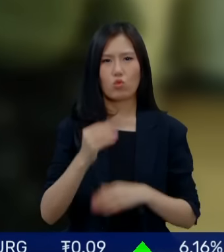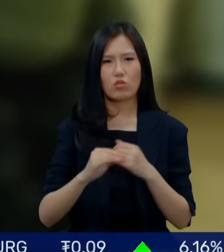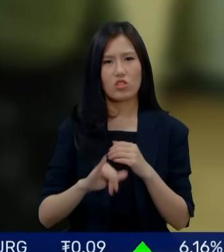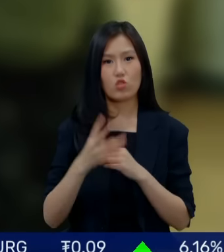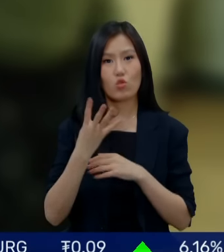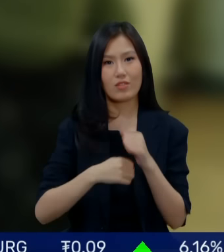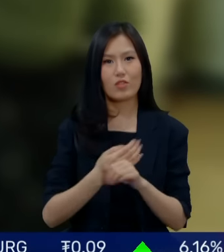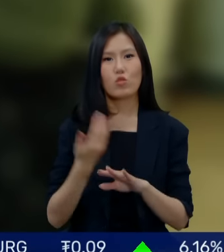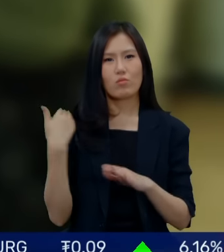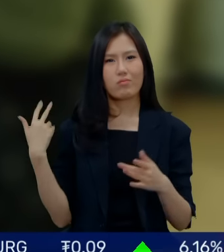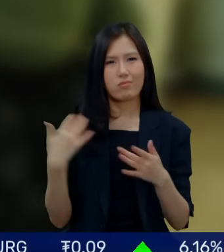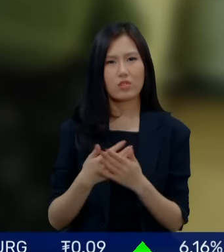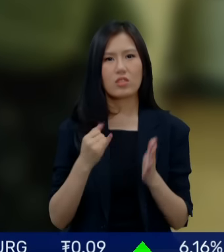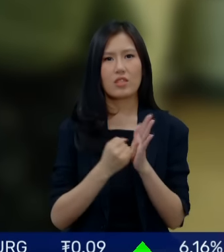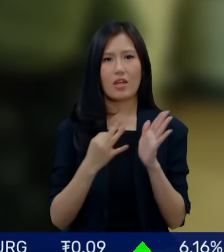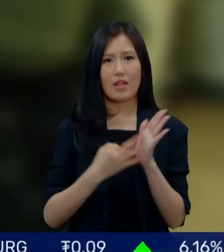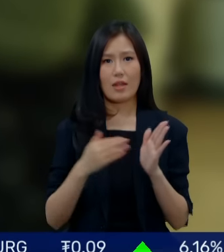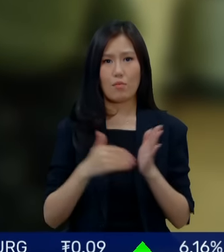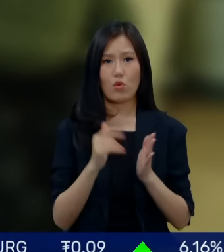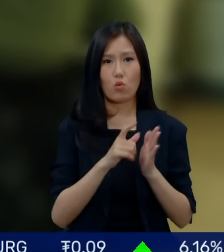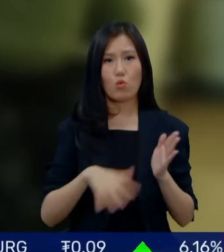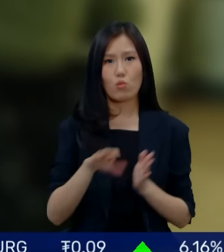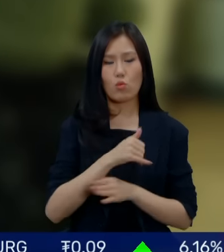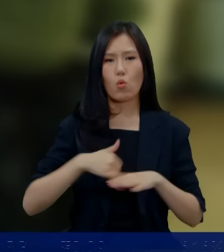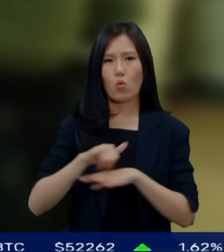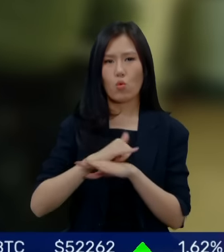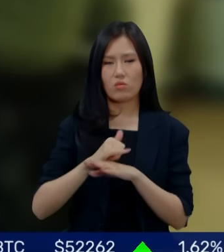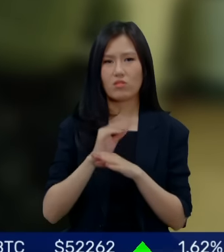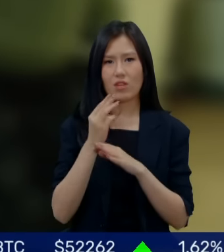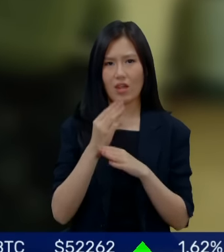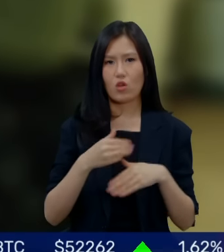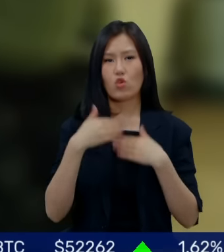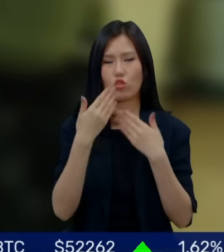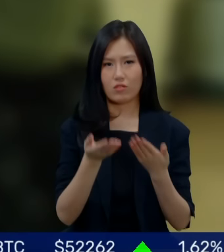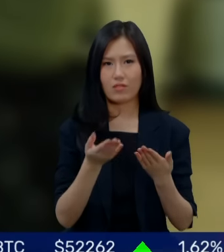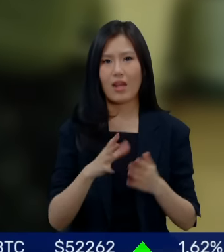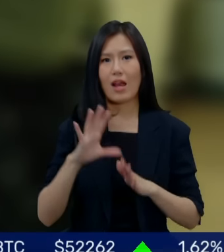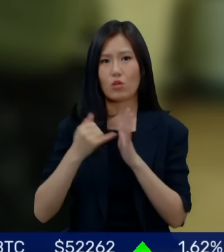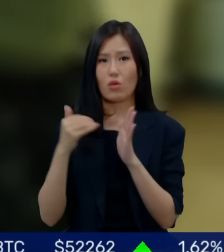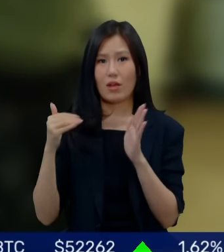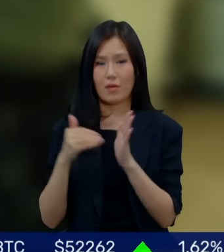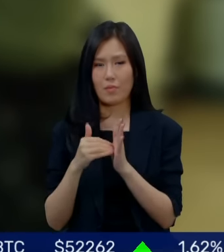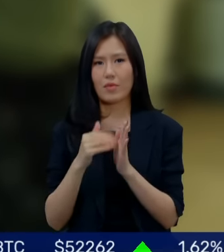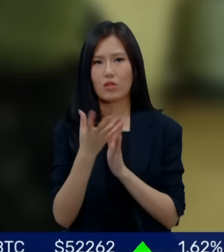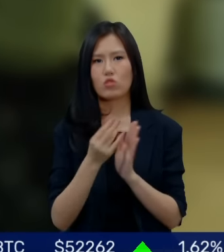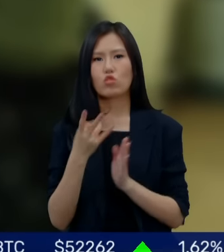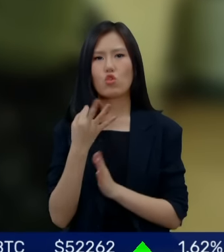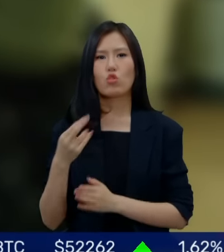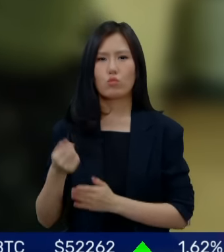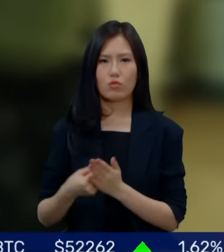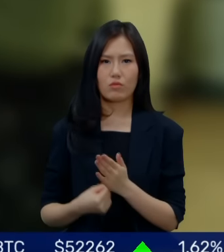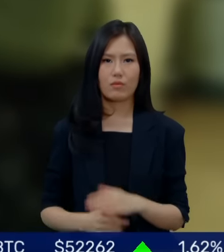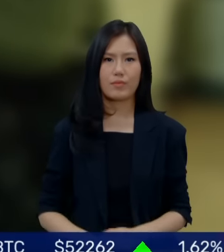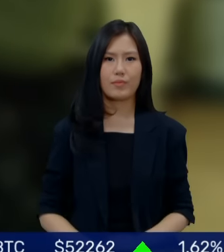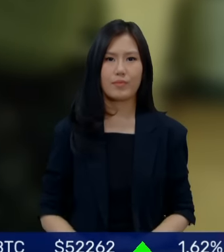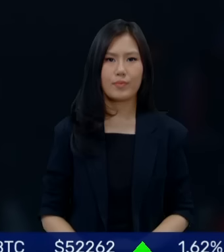нийт 68,000 гаруй иргэн төрийн албаны ерөнхий шалгалт өгч 16,000 гаруй иргэн нөөцөд бүртгэгдсэн.